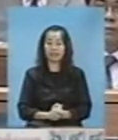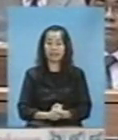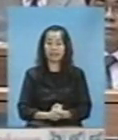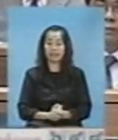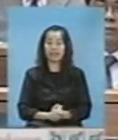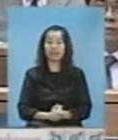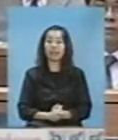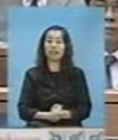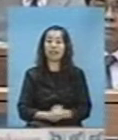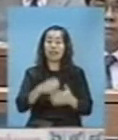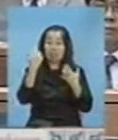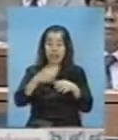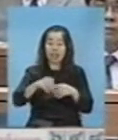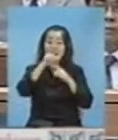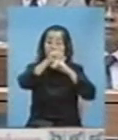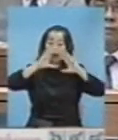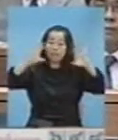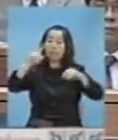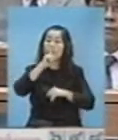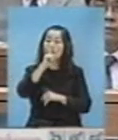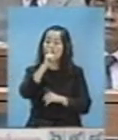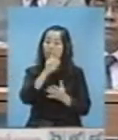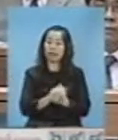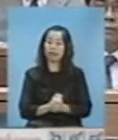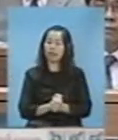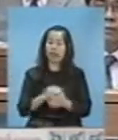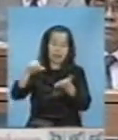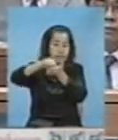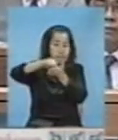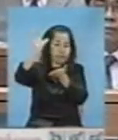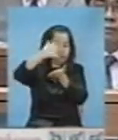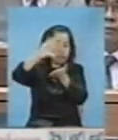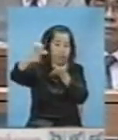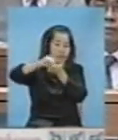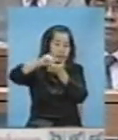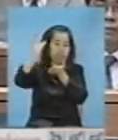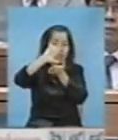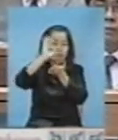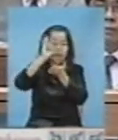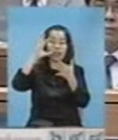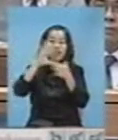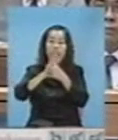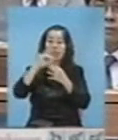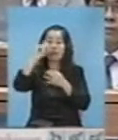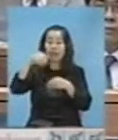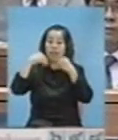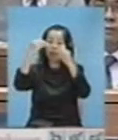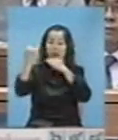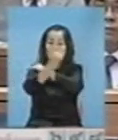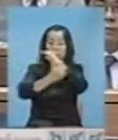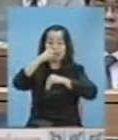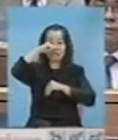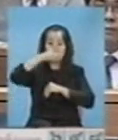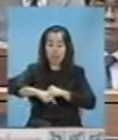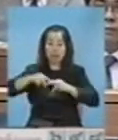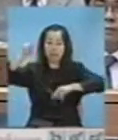ข้อ2รัฐบาลอ้างยืนยันว่าจะไม่แก้ไขในเรื่องของการที่จะทำให้ประเทศไทยปก